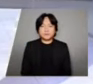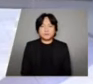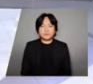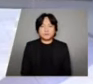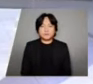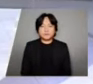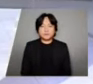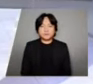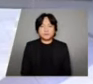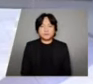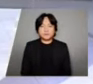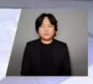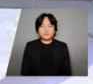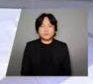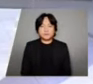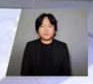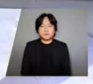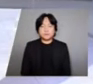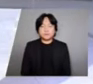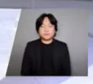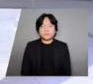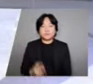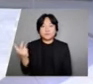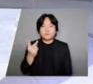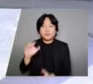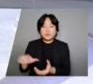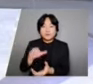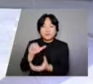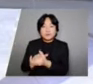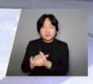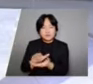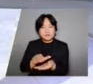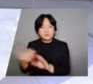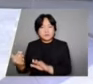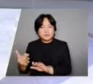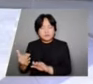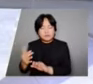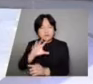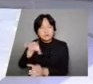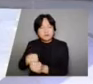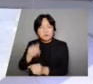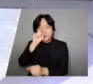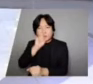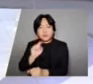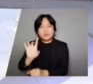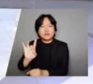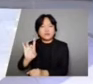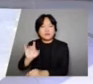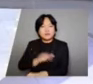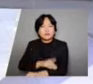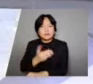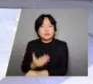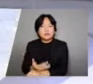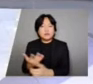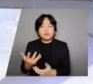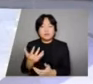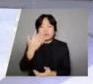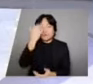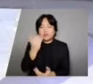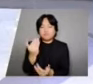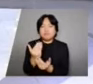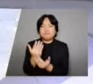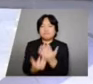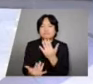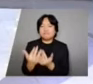Patay ang mag-asawa at kanilang 8 taong gulang na anak matapos matrap sa nasunog na bahay sa Bulacan. Inilikas naman ang mga pasyente ng